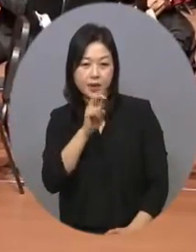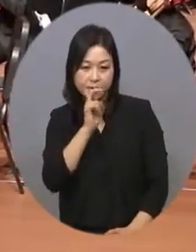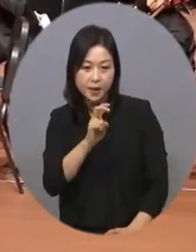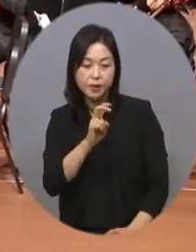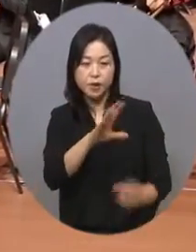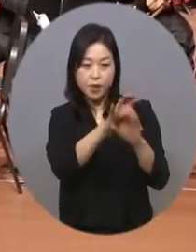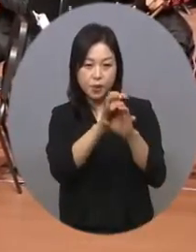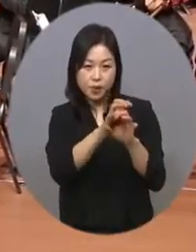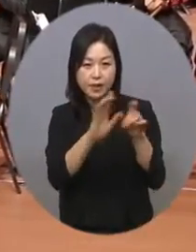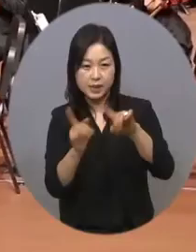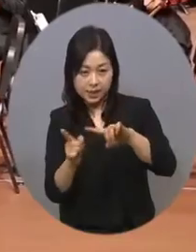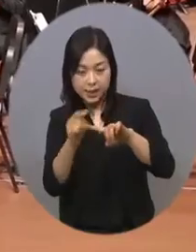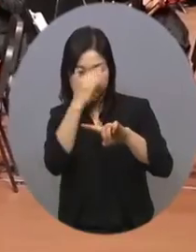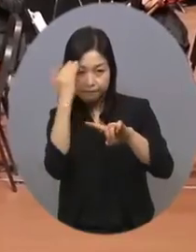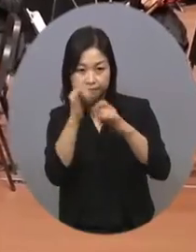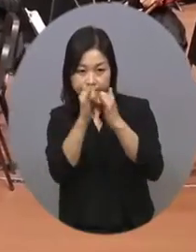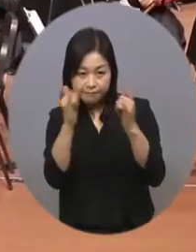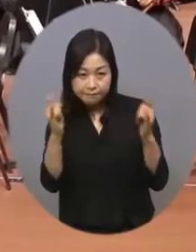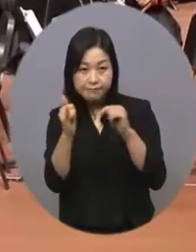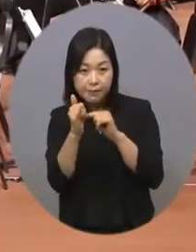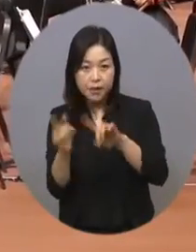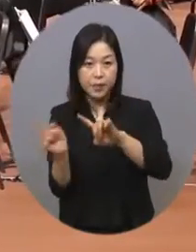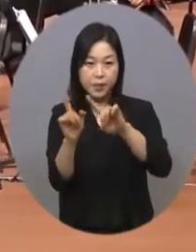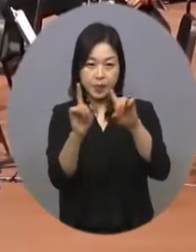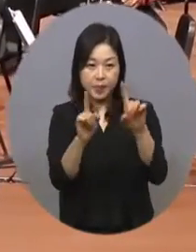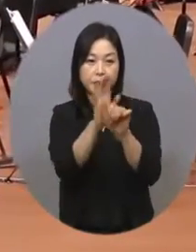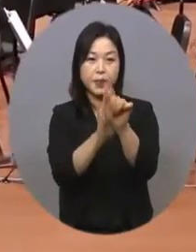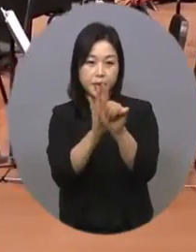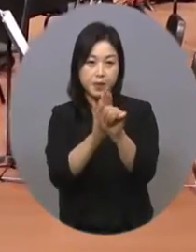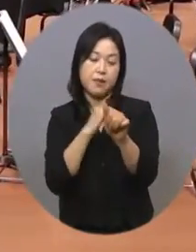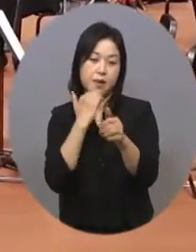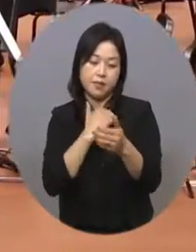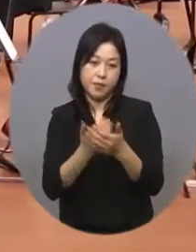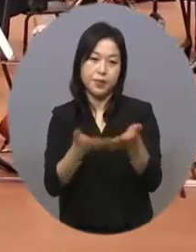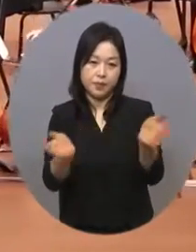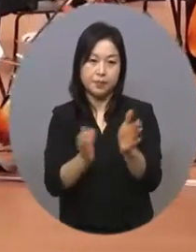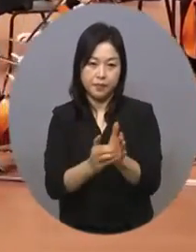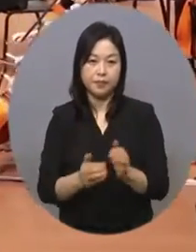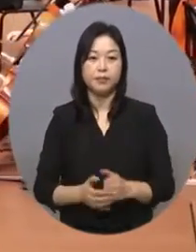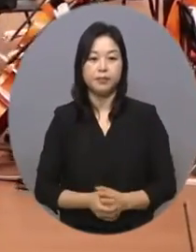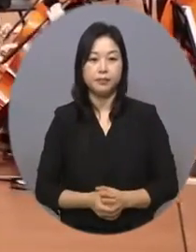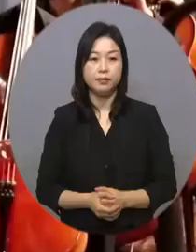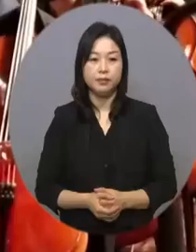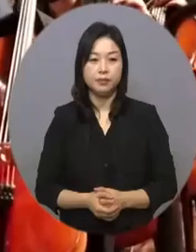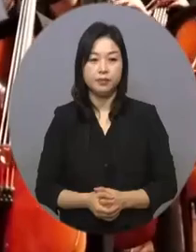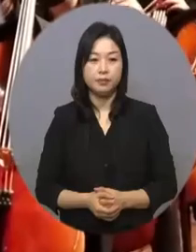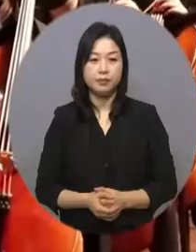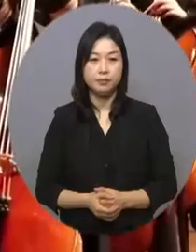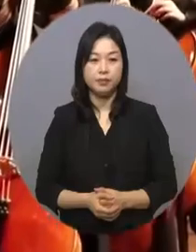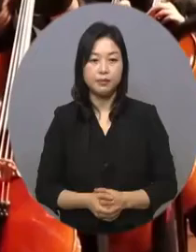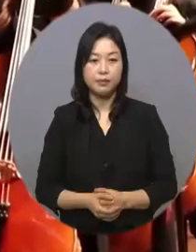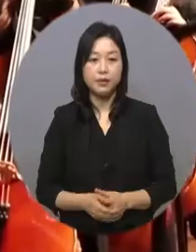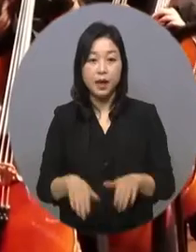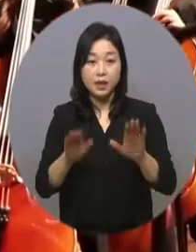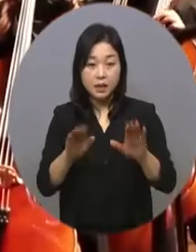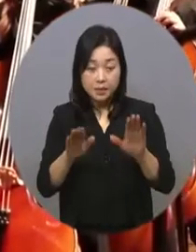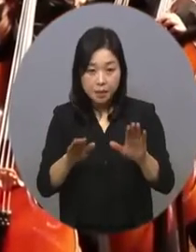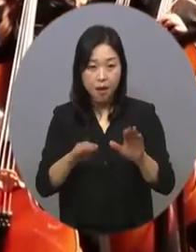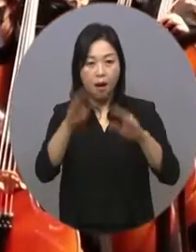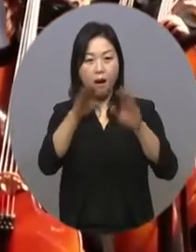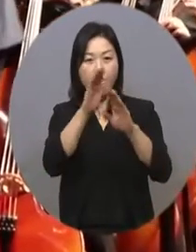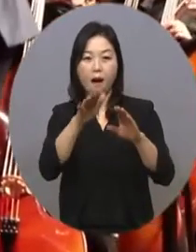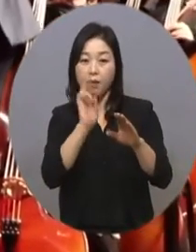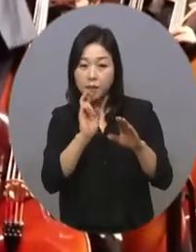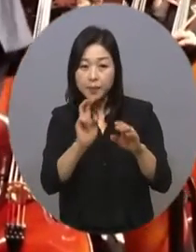선율로 코로나로 지친 관객에게 위로와 감동을 선사했습니다. 이번 정기